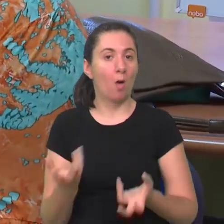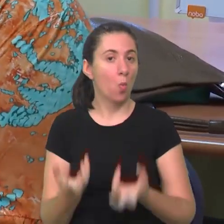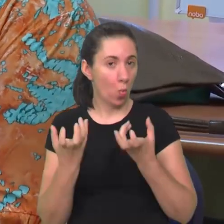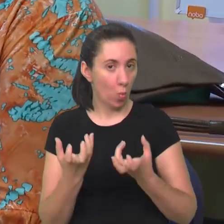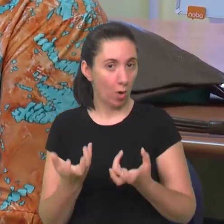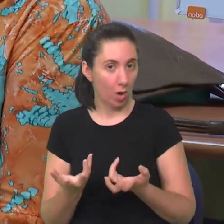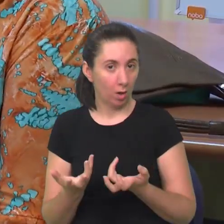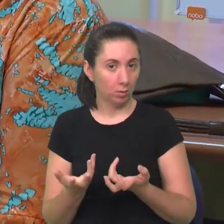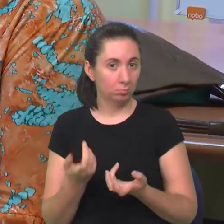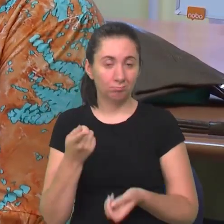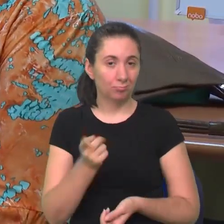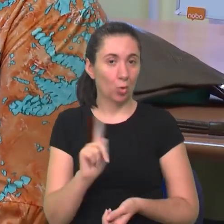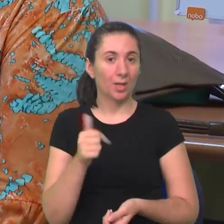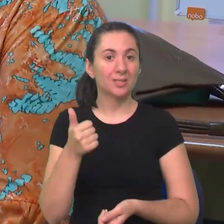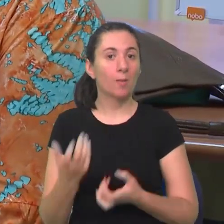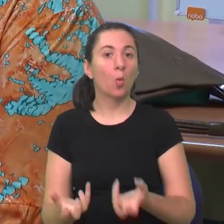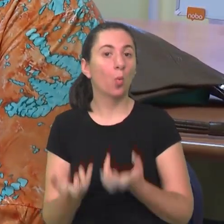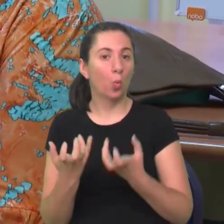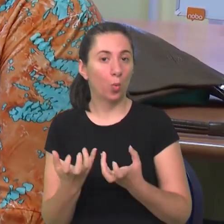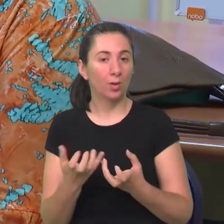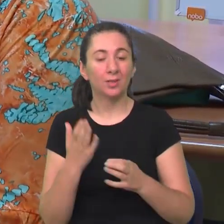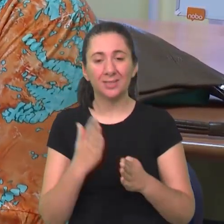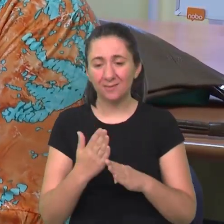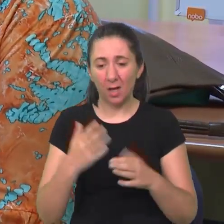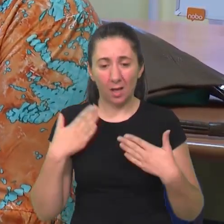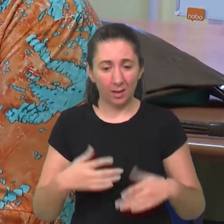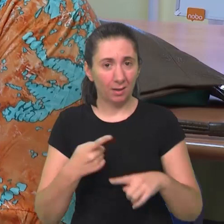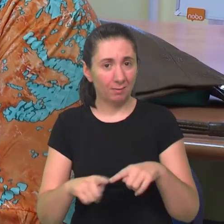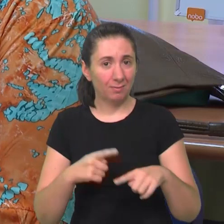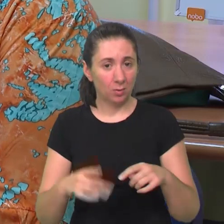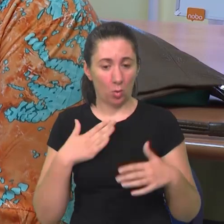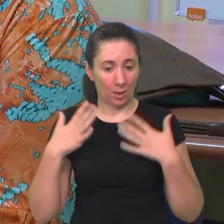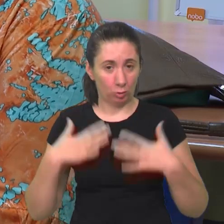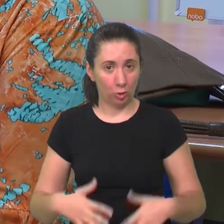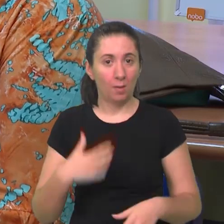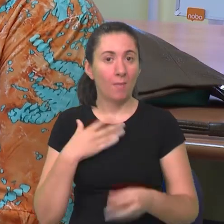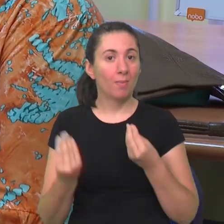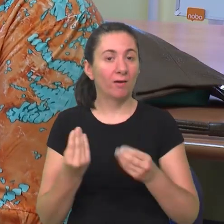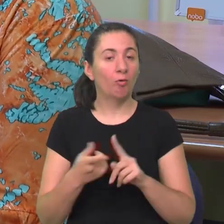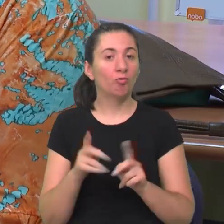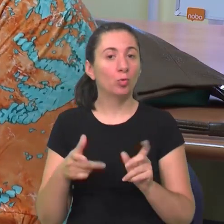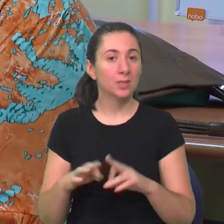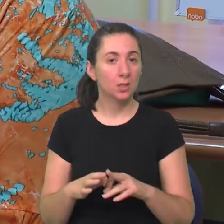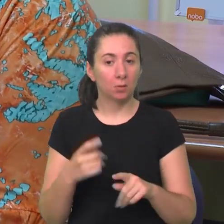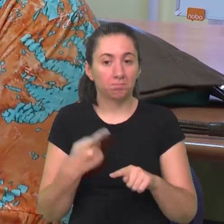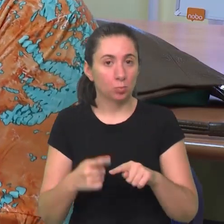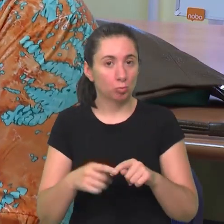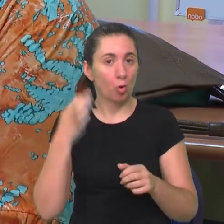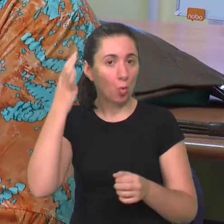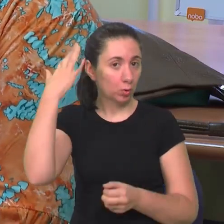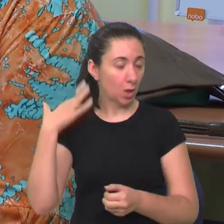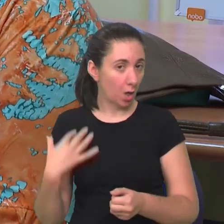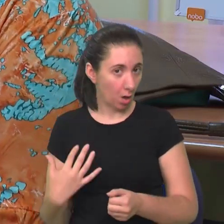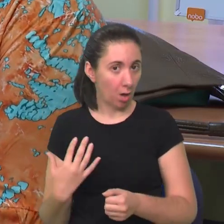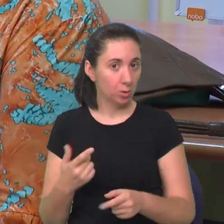ukras, nije to samo ukras i svaki dio našeg tijela ima neku funkciju. Zbog nečeg raste naša